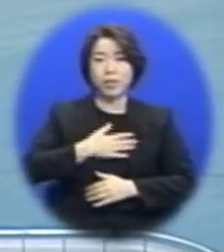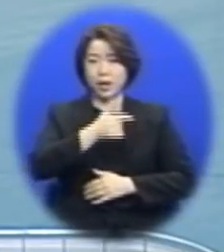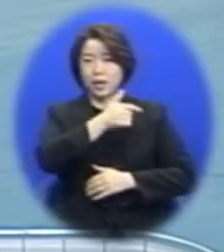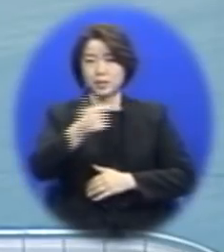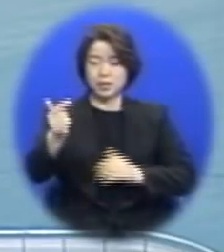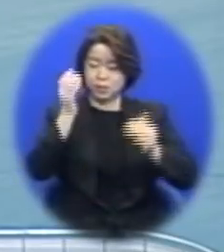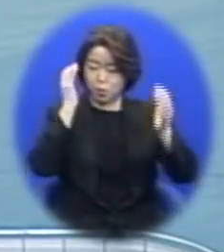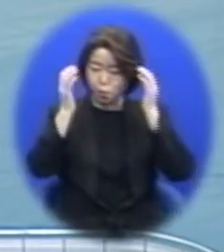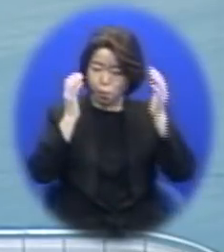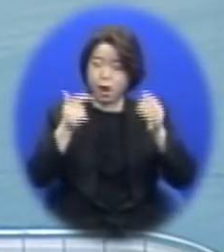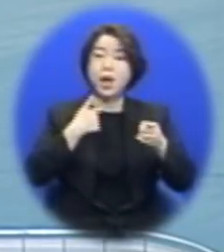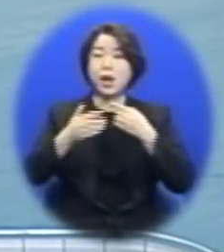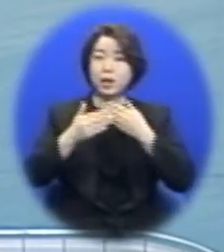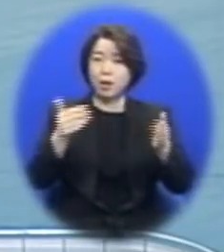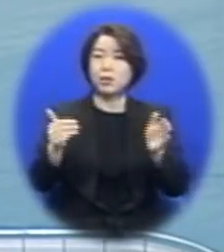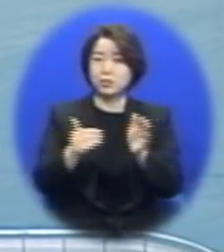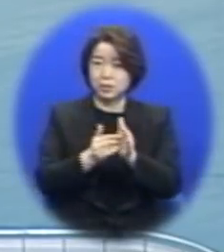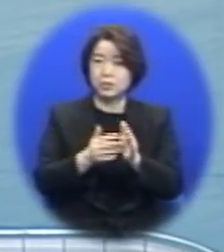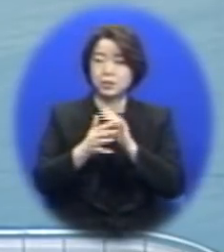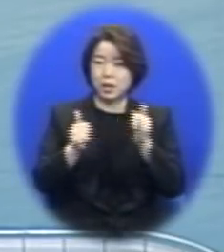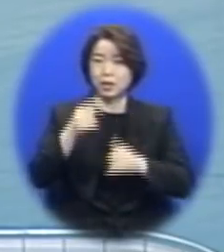겪어낸 사람입니까?